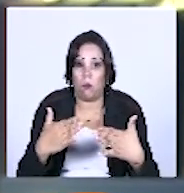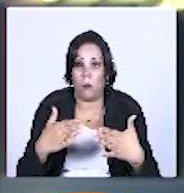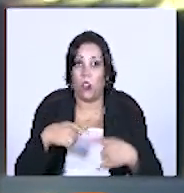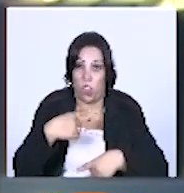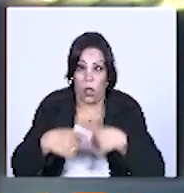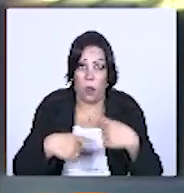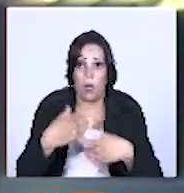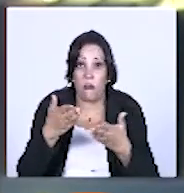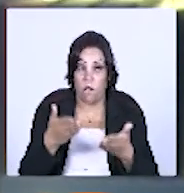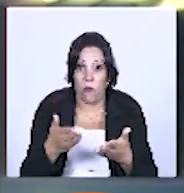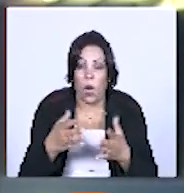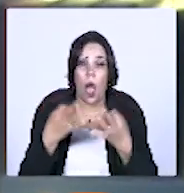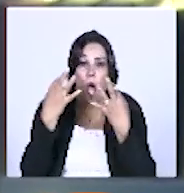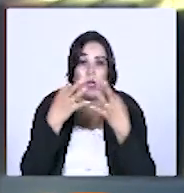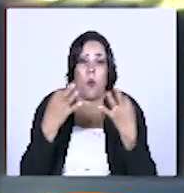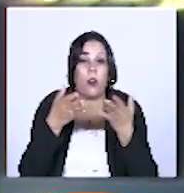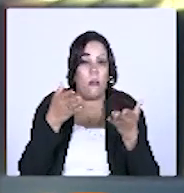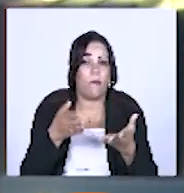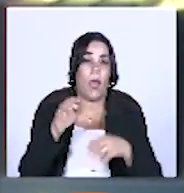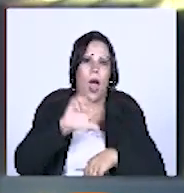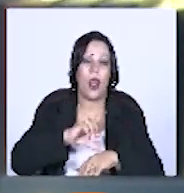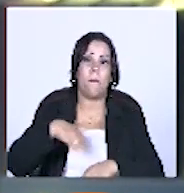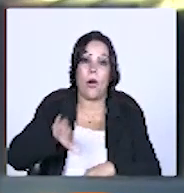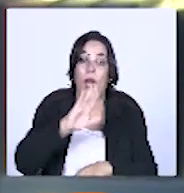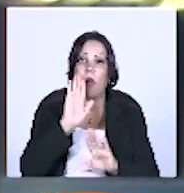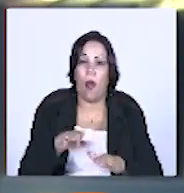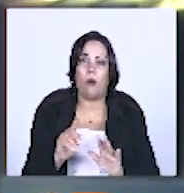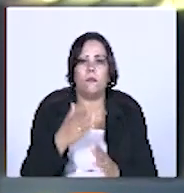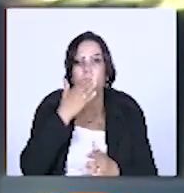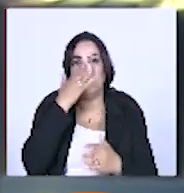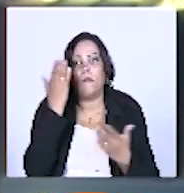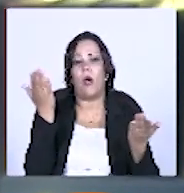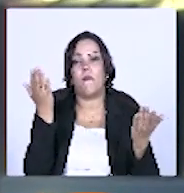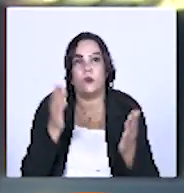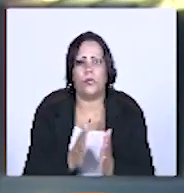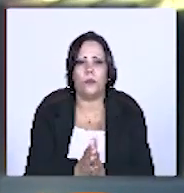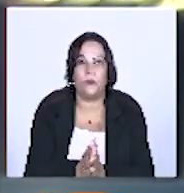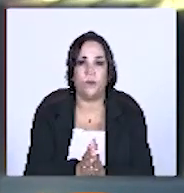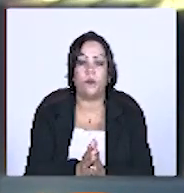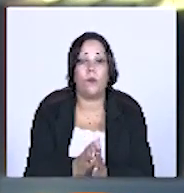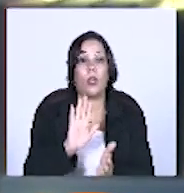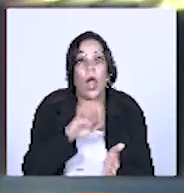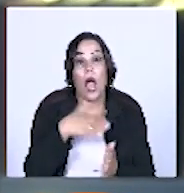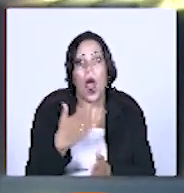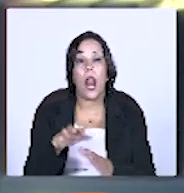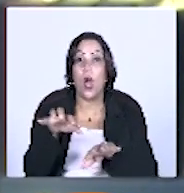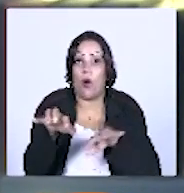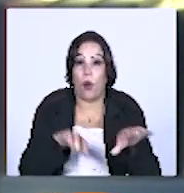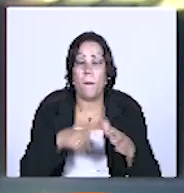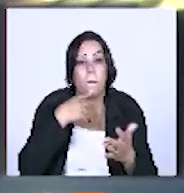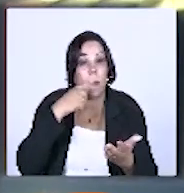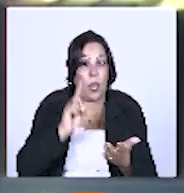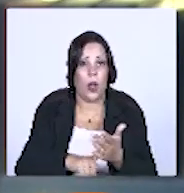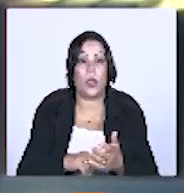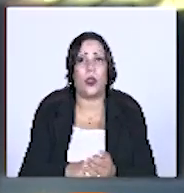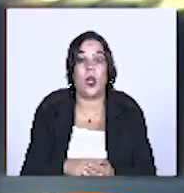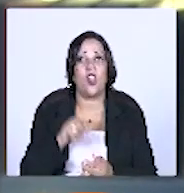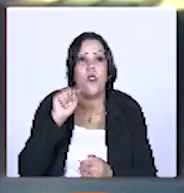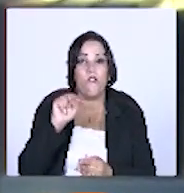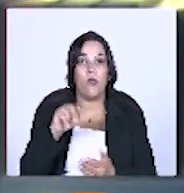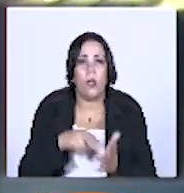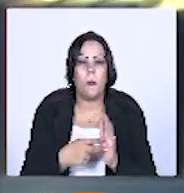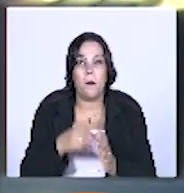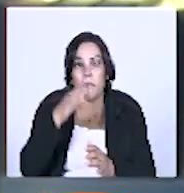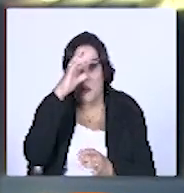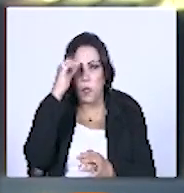تتمادى في عدوانها على مستوى المنطقه لا احد يعلم هل ايران بالفعل في حاله